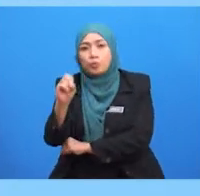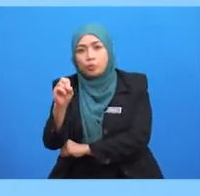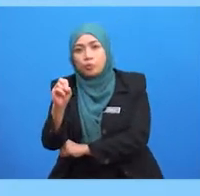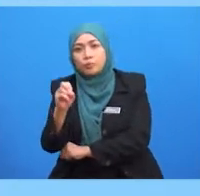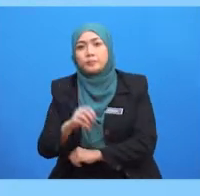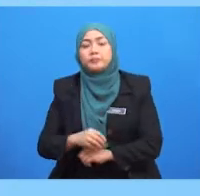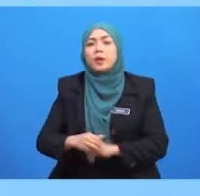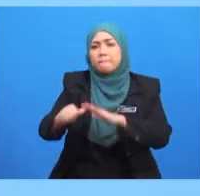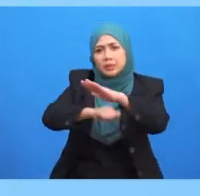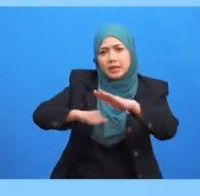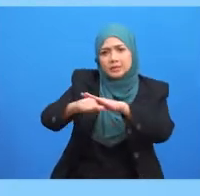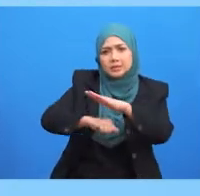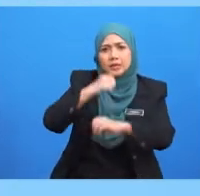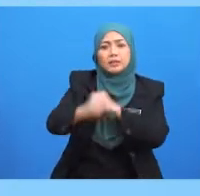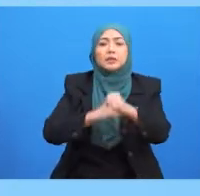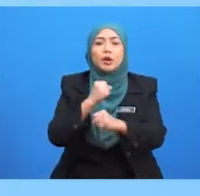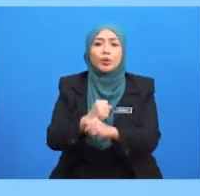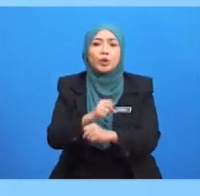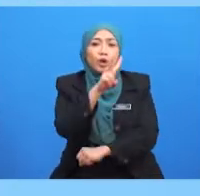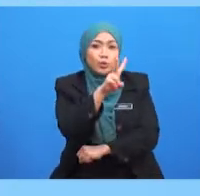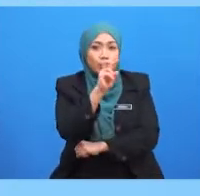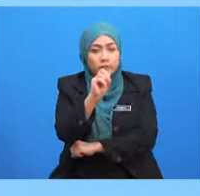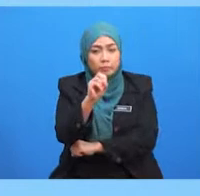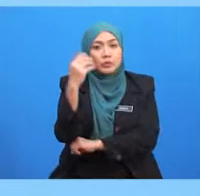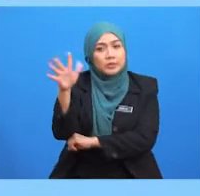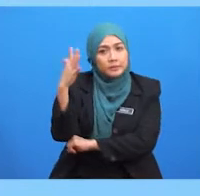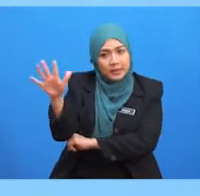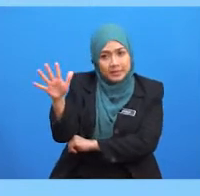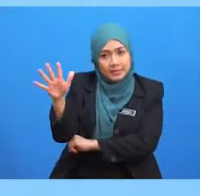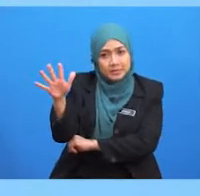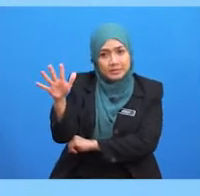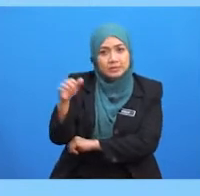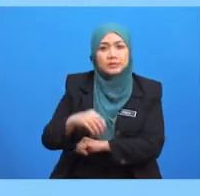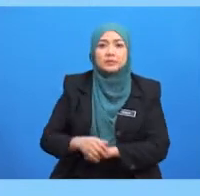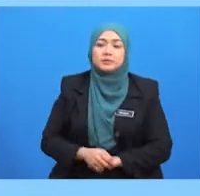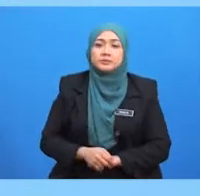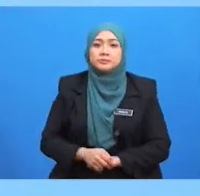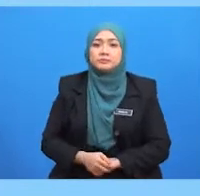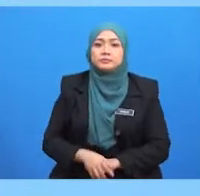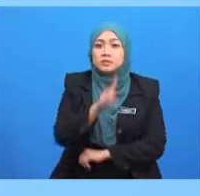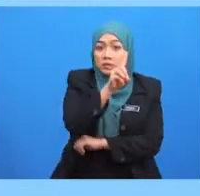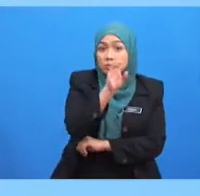2020 berasaskan tahun 2015 jenah